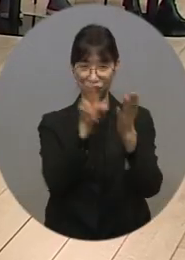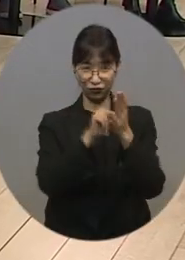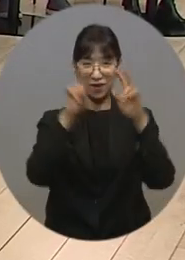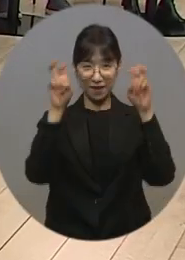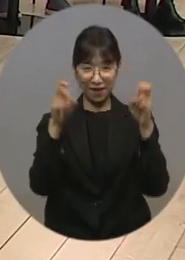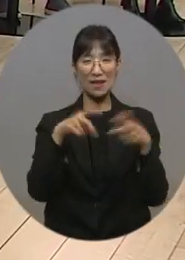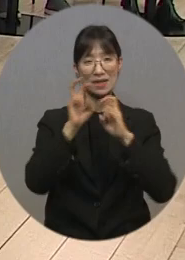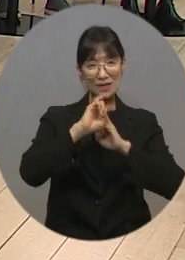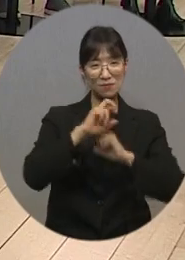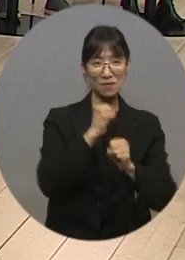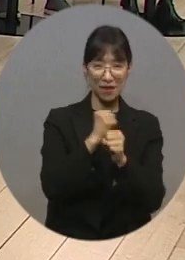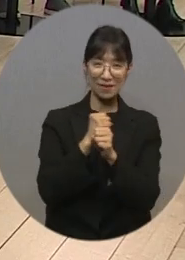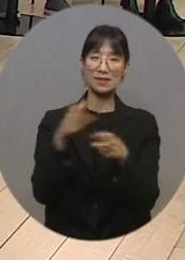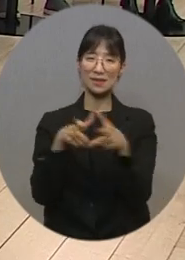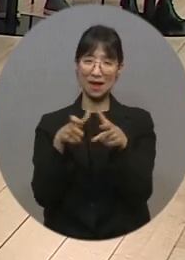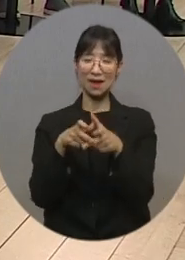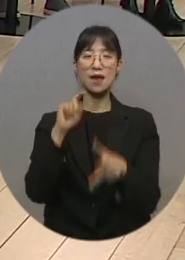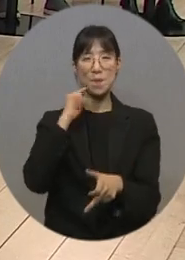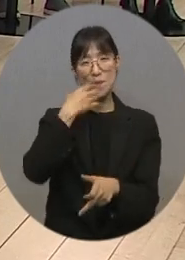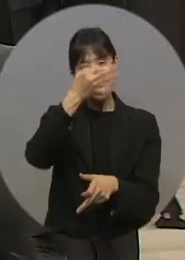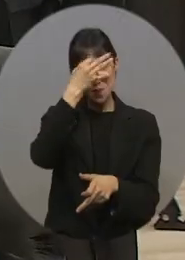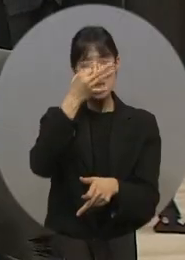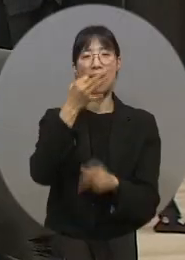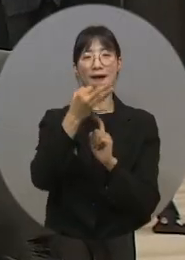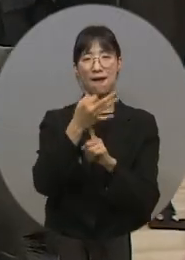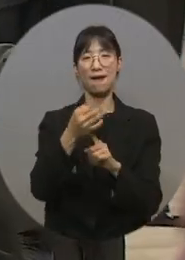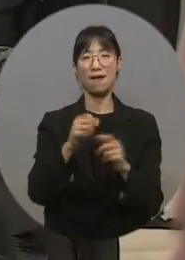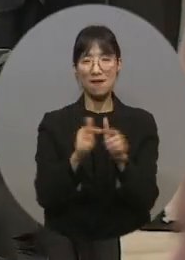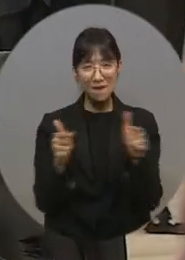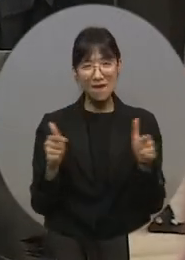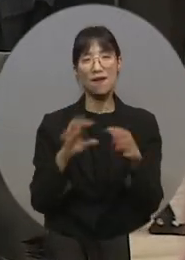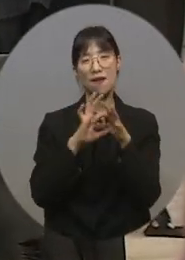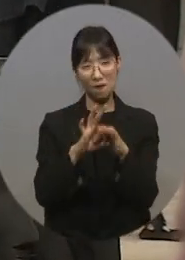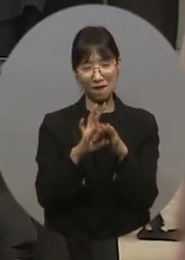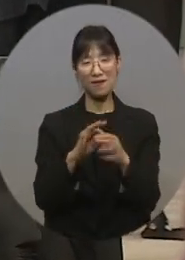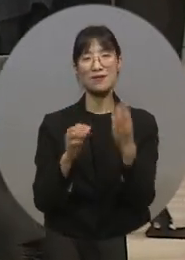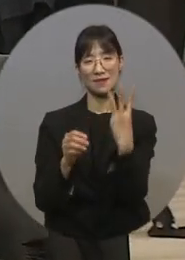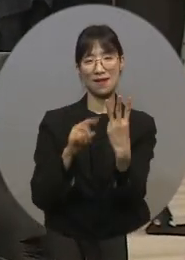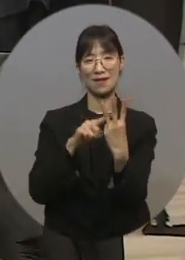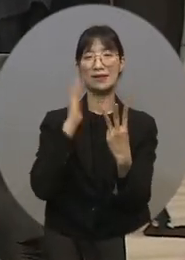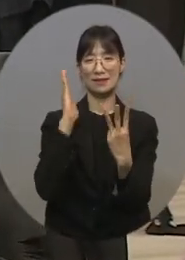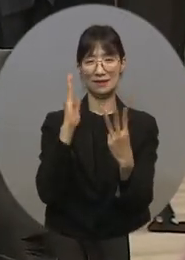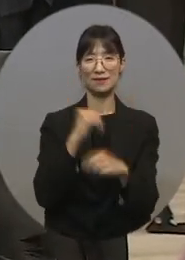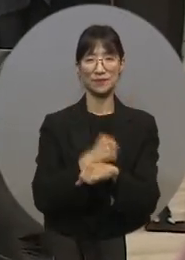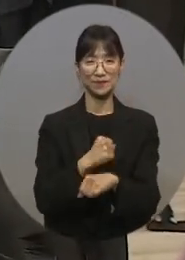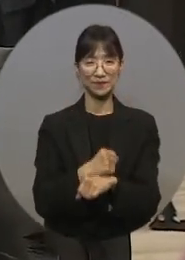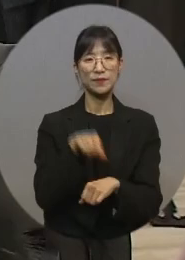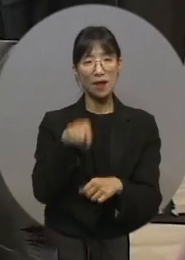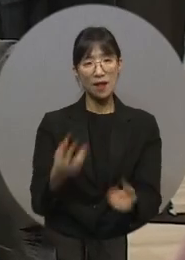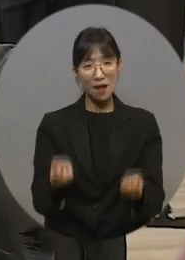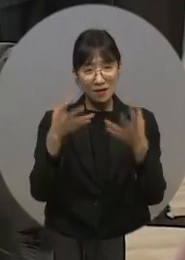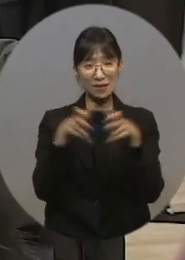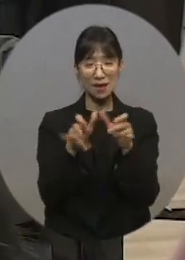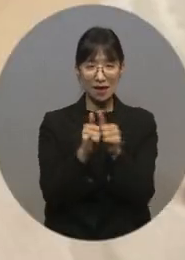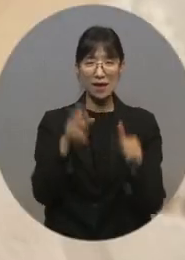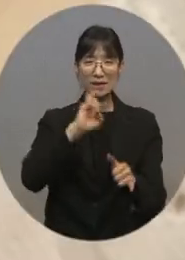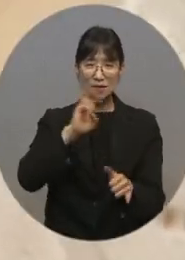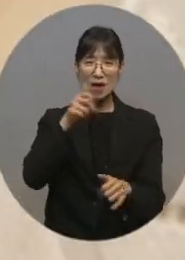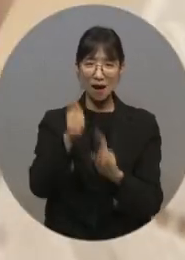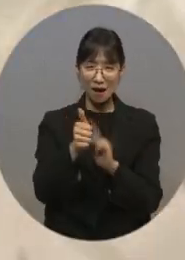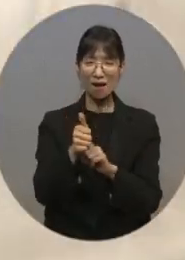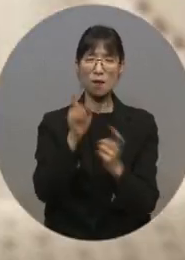장애 미학과 사회에 대한 세 가지 이야기로 준비되었습니다 이날 행사는 장애인 음악가들이 마주하는